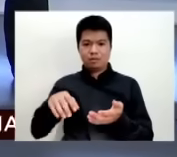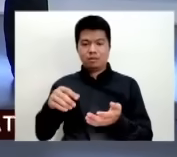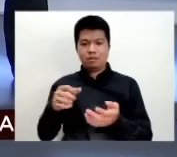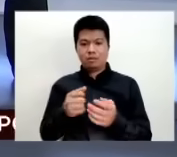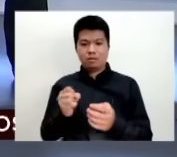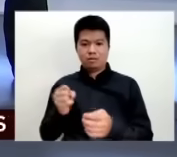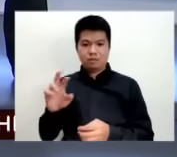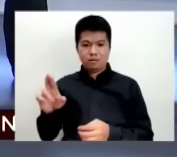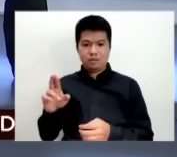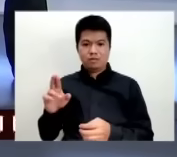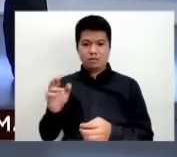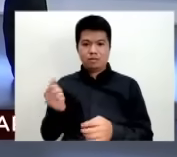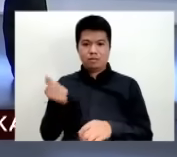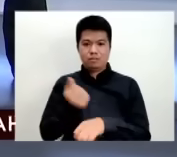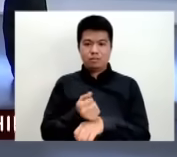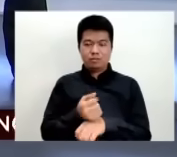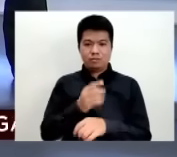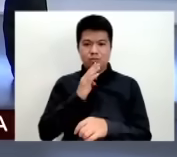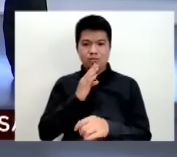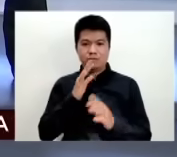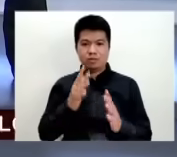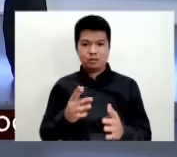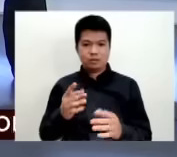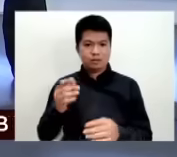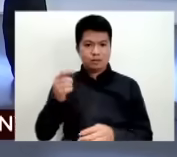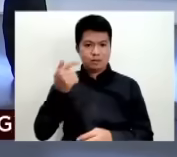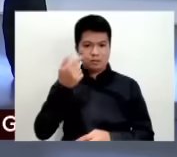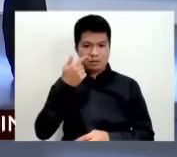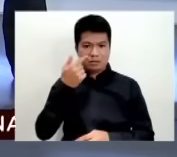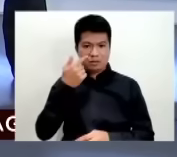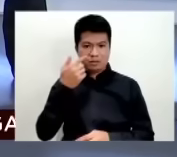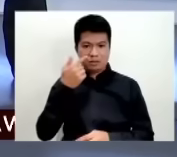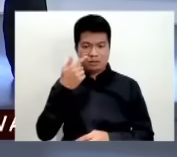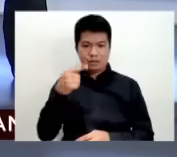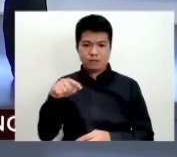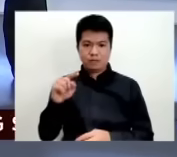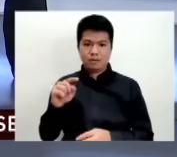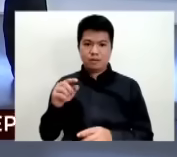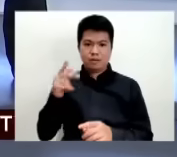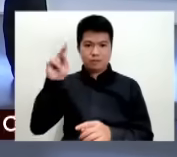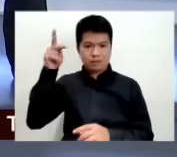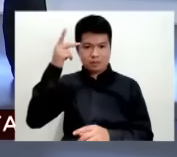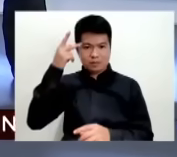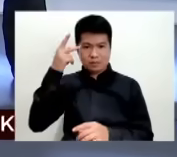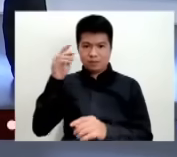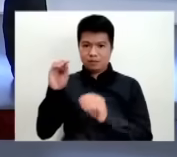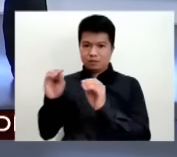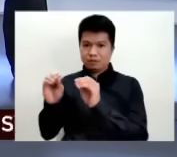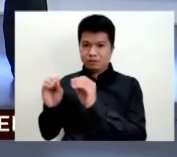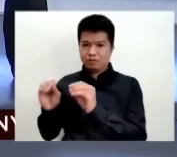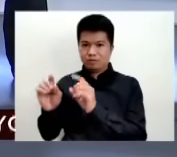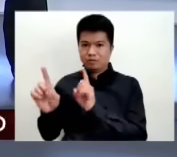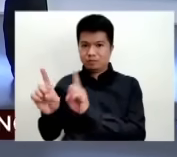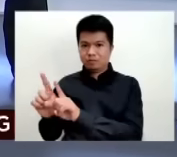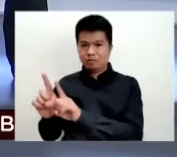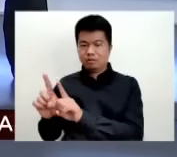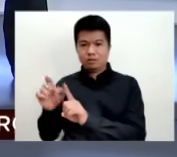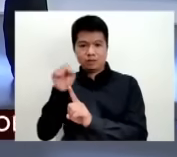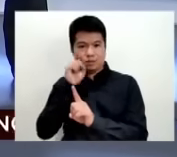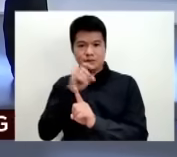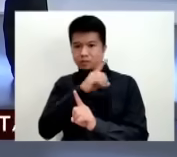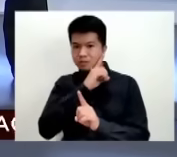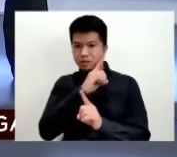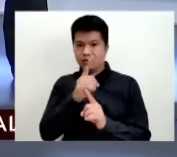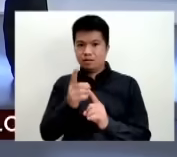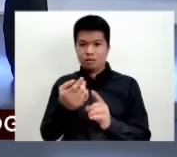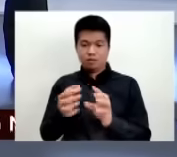Macapagal aroyo na tinuturing na political mentor ni Sarah Duterte ito a matapos niyang madawit sa mga ulat na